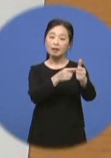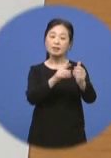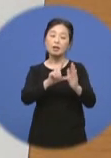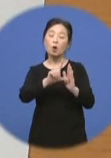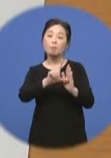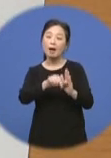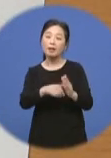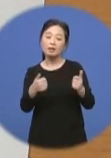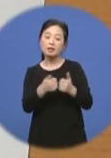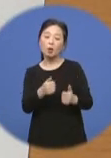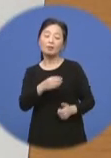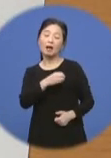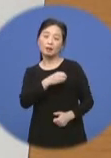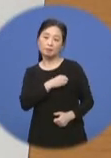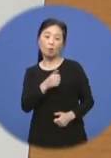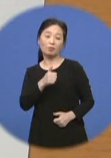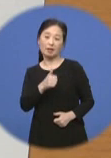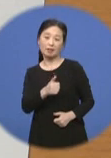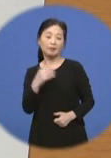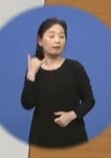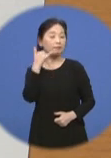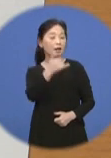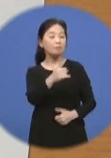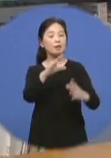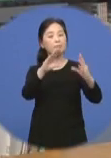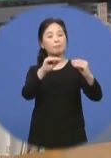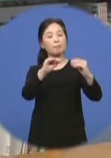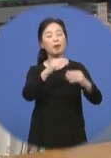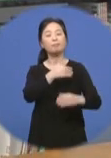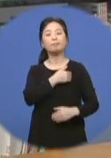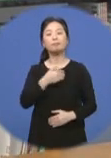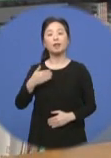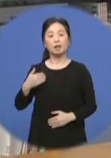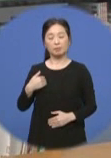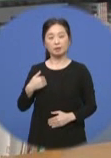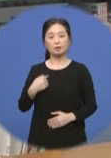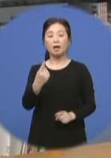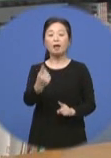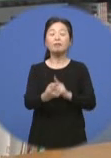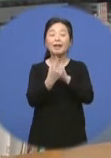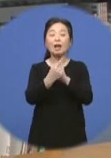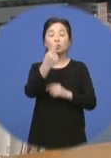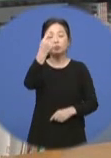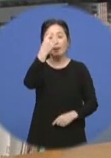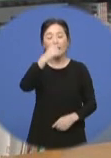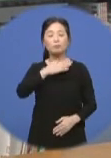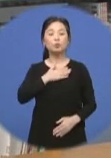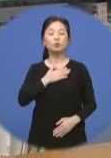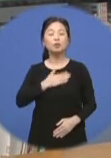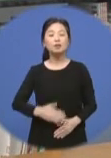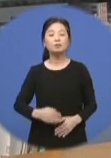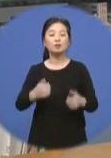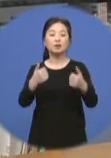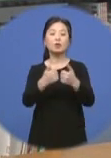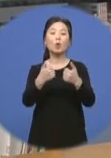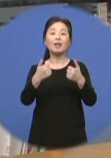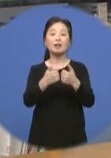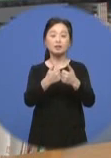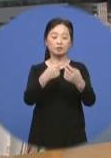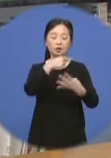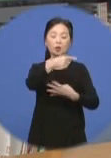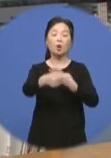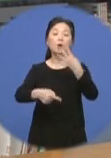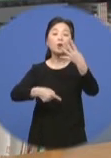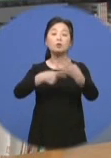による電話相談が受けられます。このですね、出会う、学ぶ、知る、そして相談する、この4つの